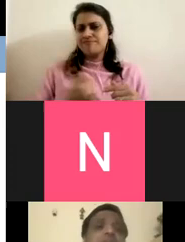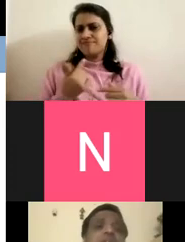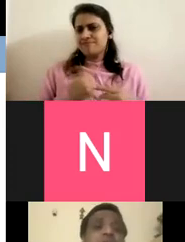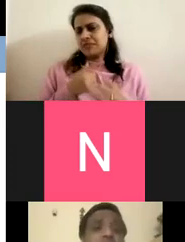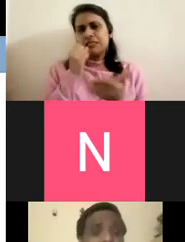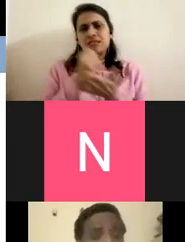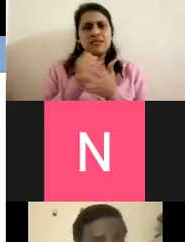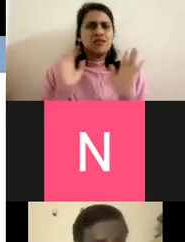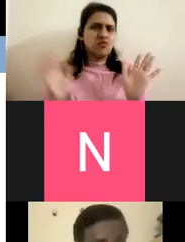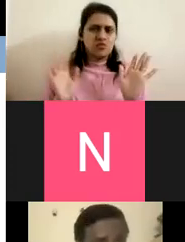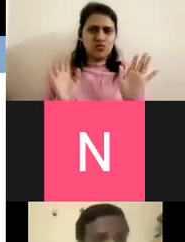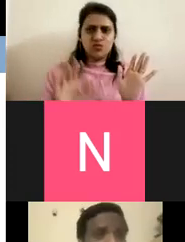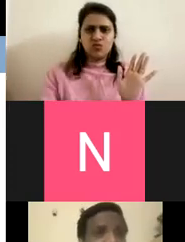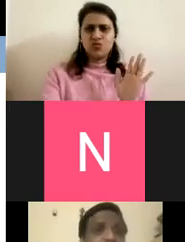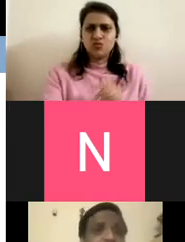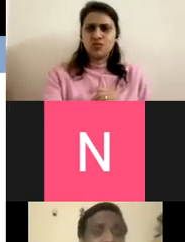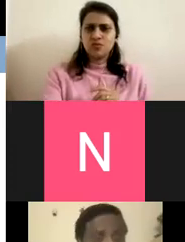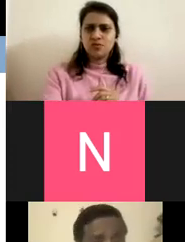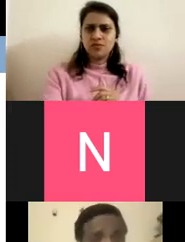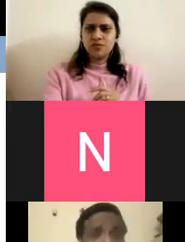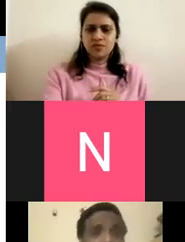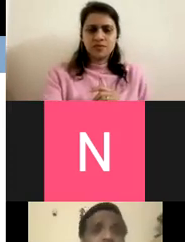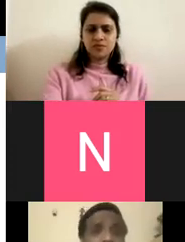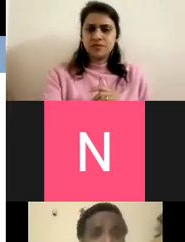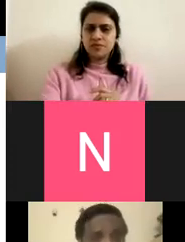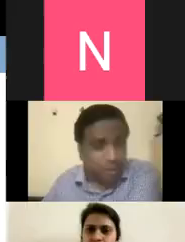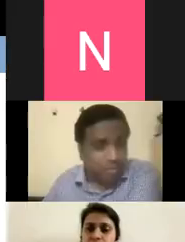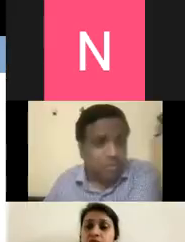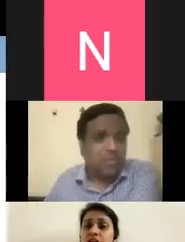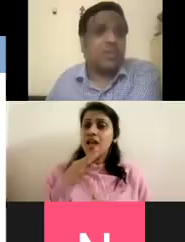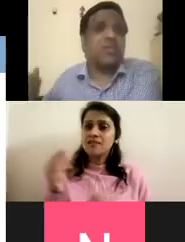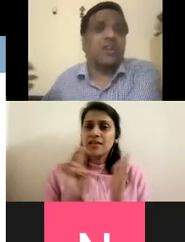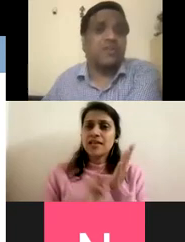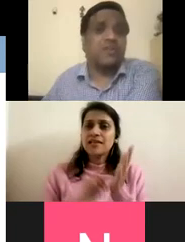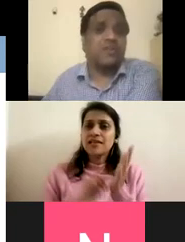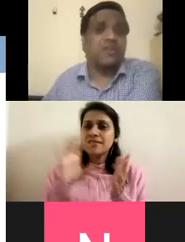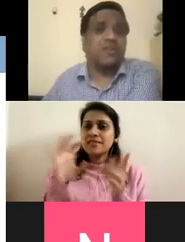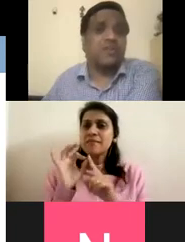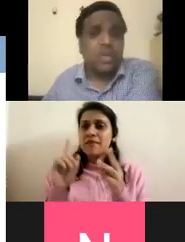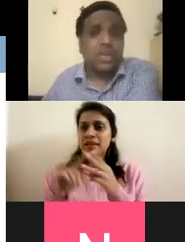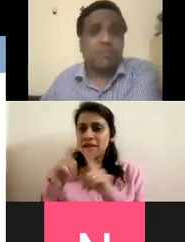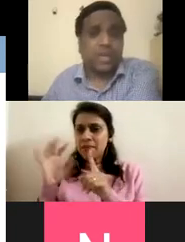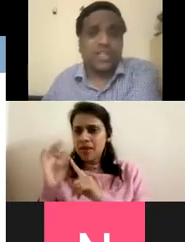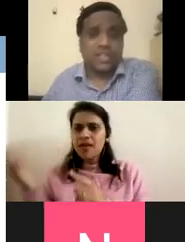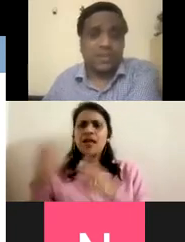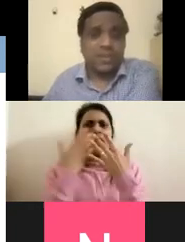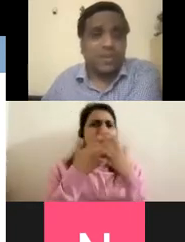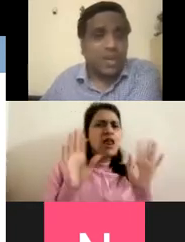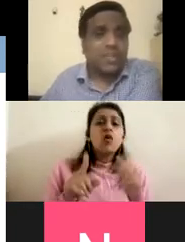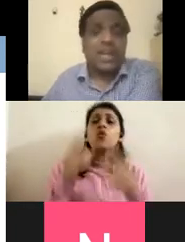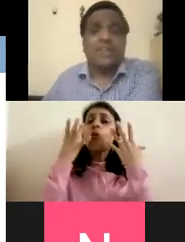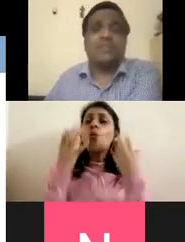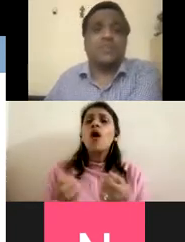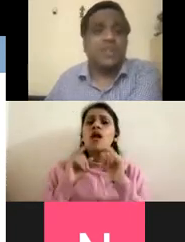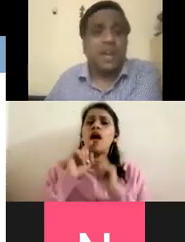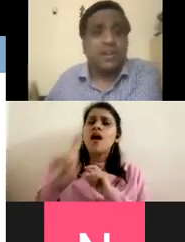एक्सपर्ट, और एजेंसीज लाइक अस विल टेल यू, और NCPEDP और anyone will tell you कि आपको क्या चाहिए। Okay?